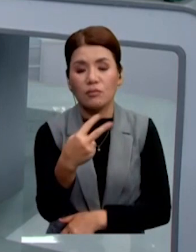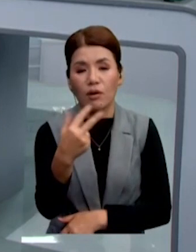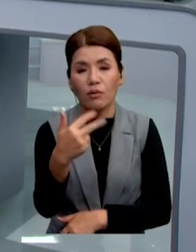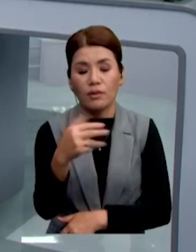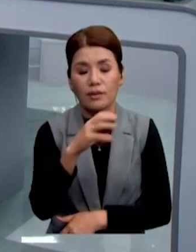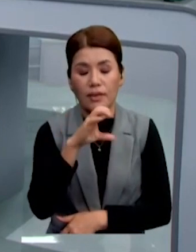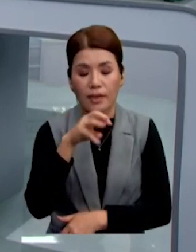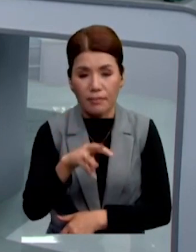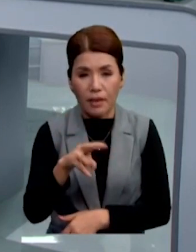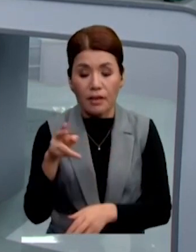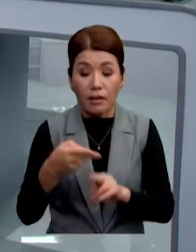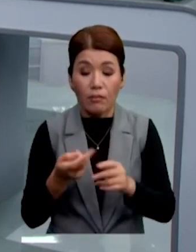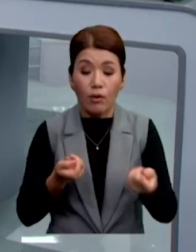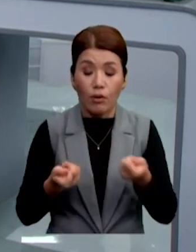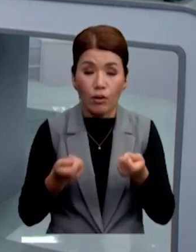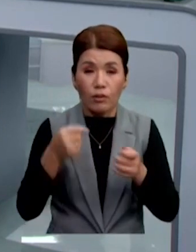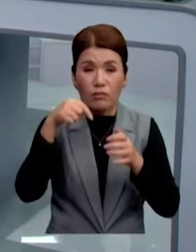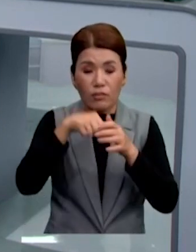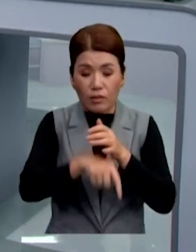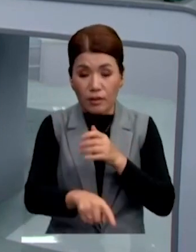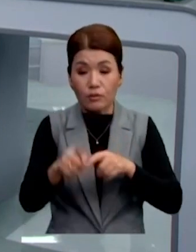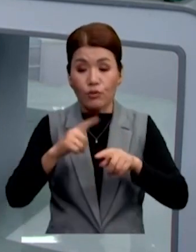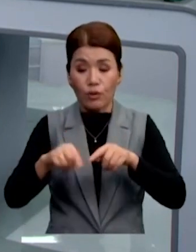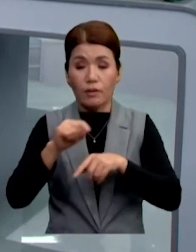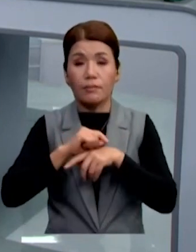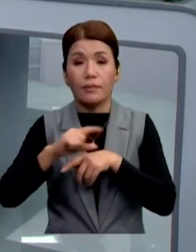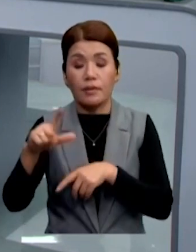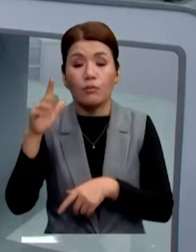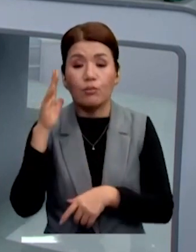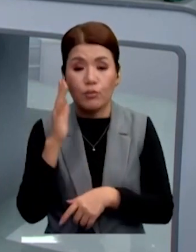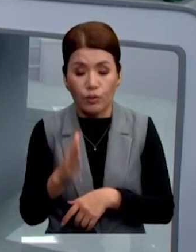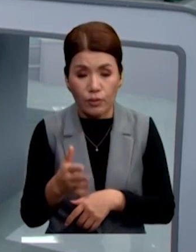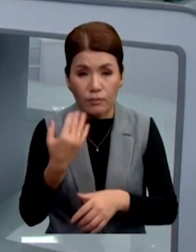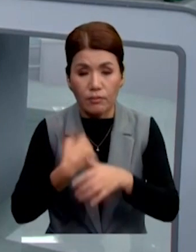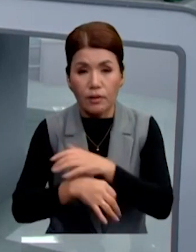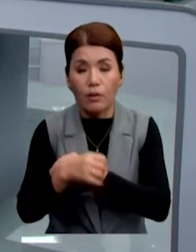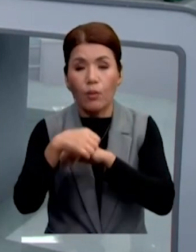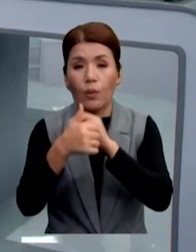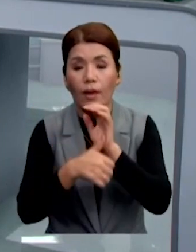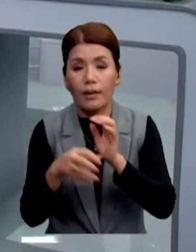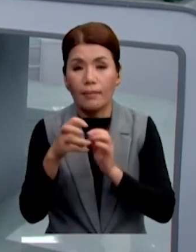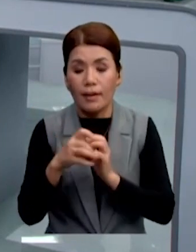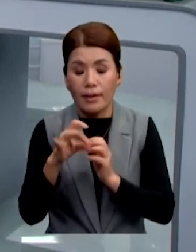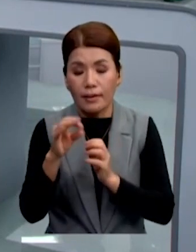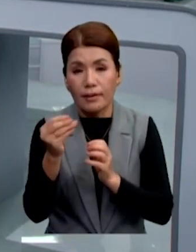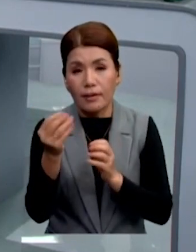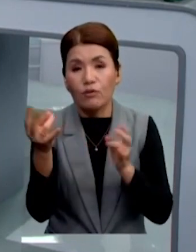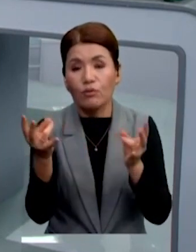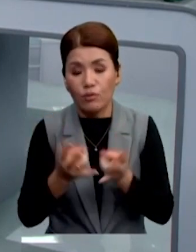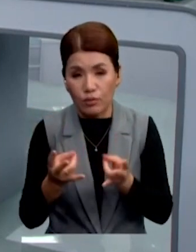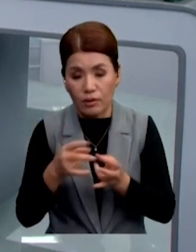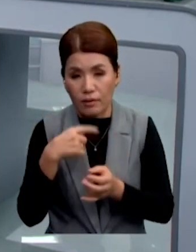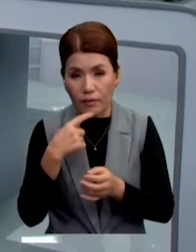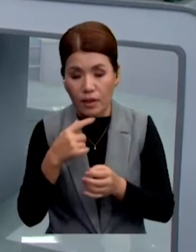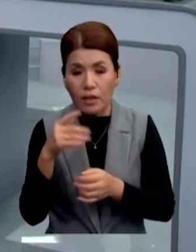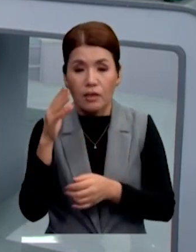сантиметр. Әкімдіктегілер түптереңдету жұмыстары жақында басталады дейді. Оған болжаммен 16 миллиард теңгедей қаржы қажет екен. Елдегі